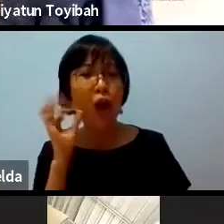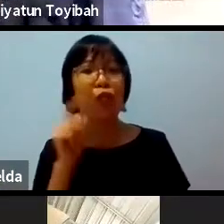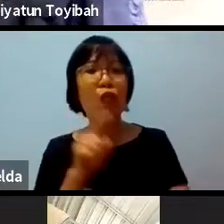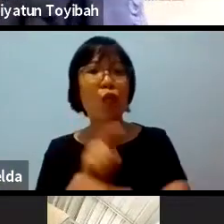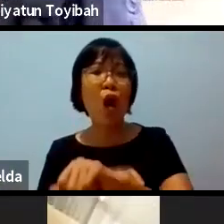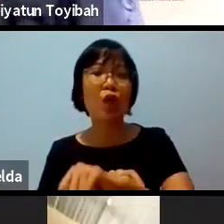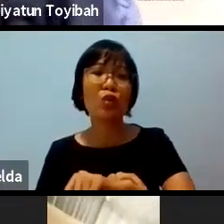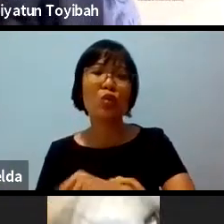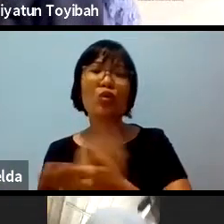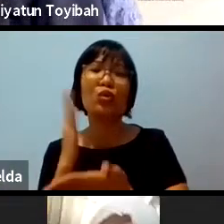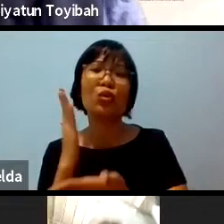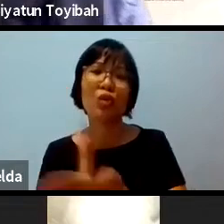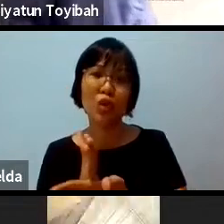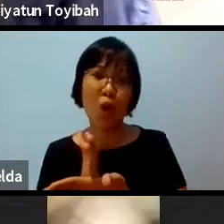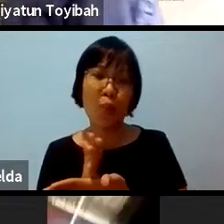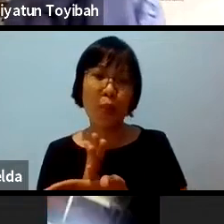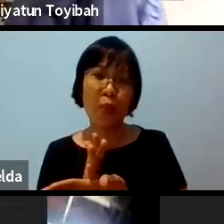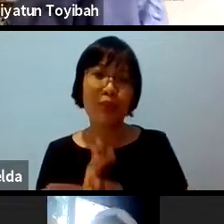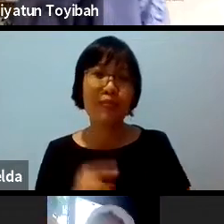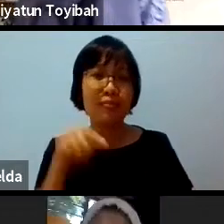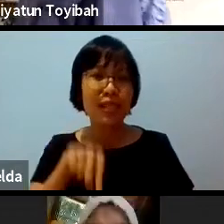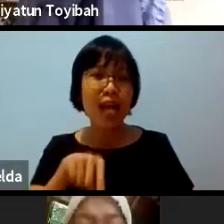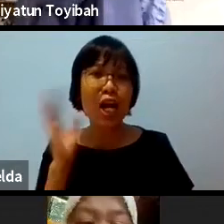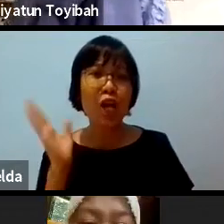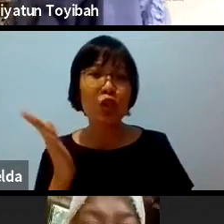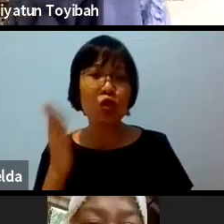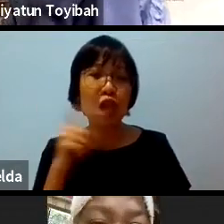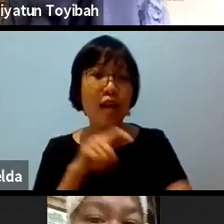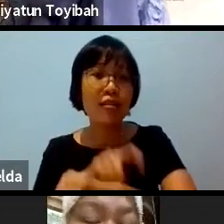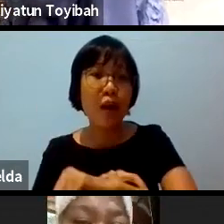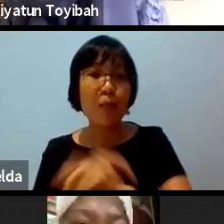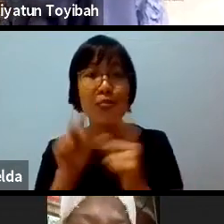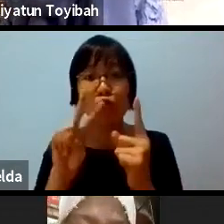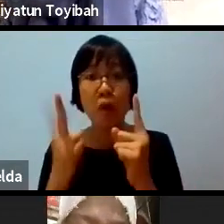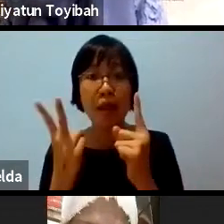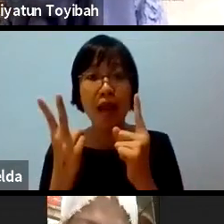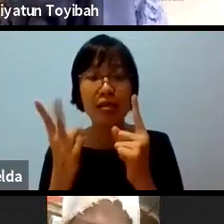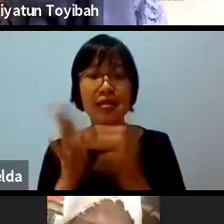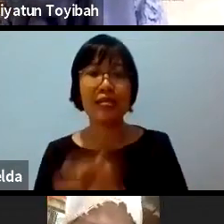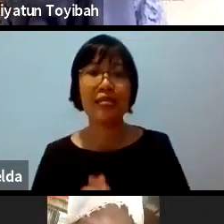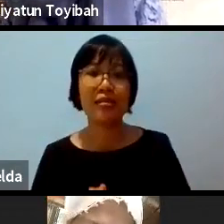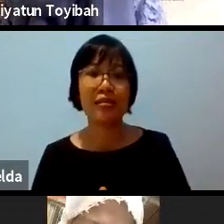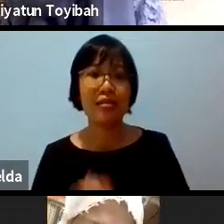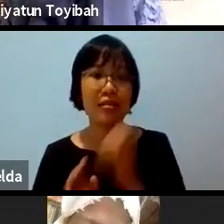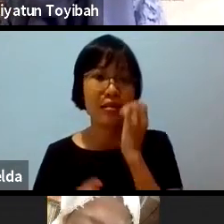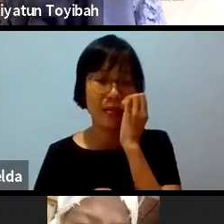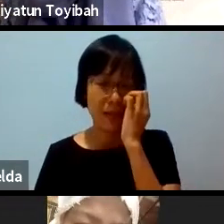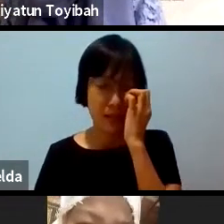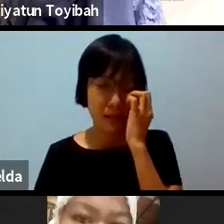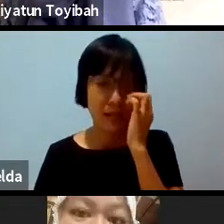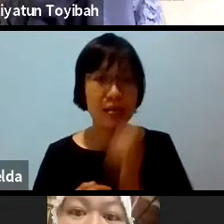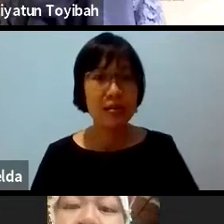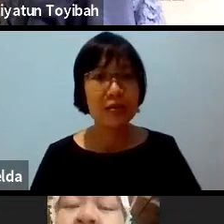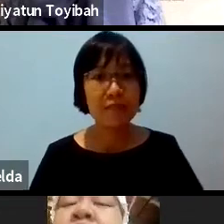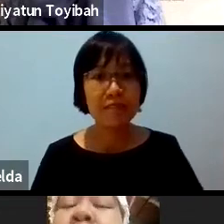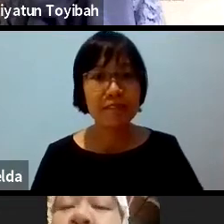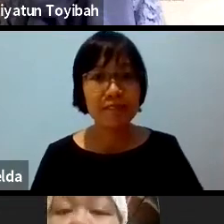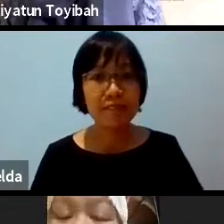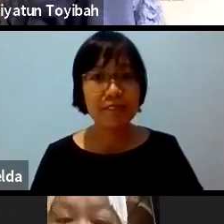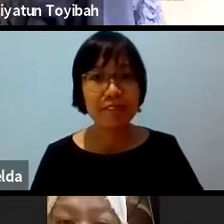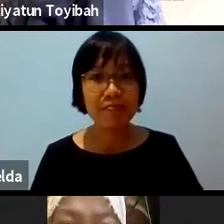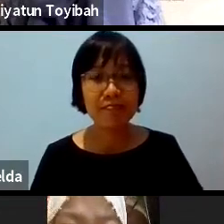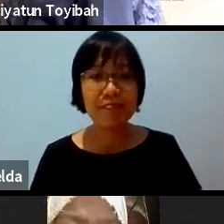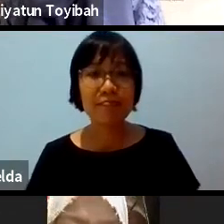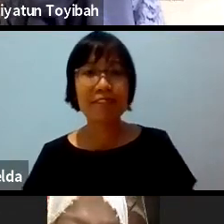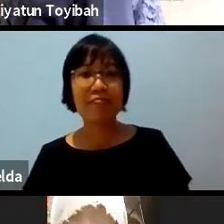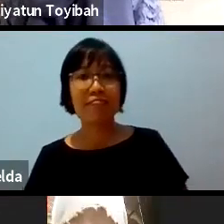karena serunya dan menariknya tema ini untuk dibahas gitu. Saya akan langsung saja ke closing statement